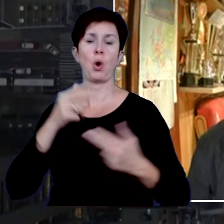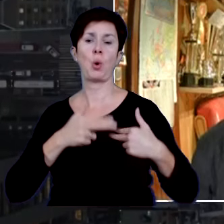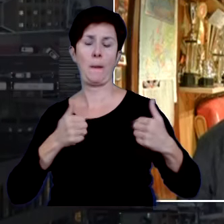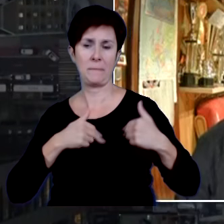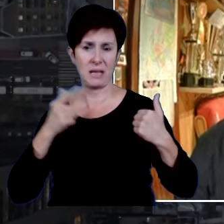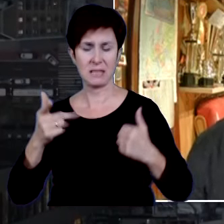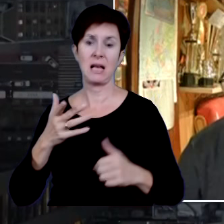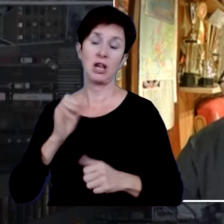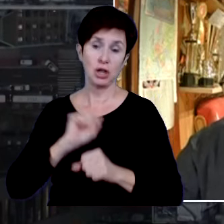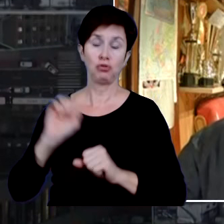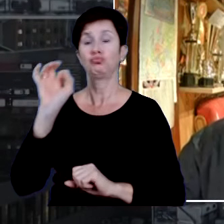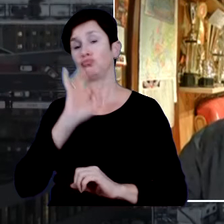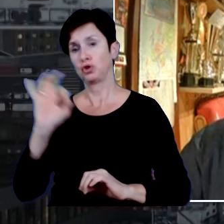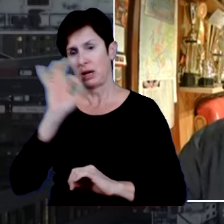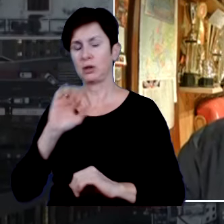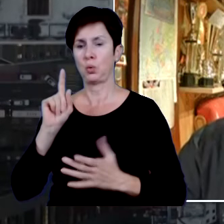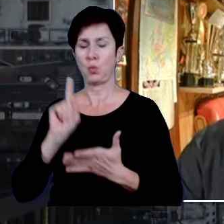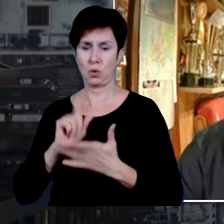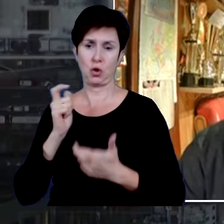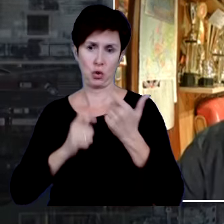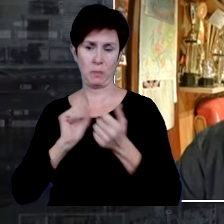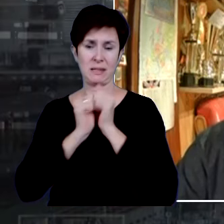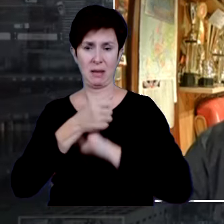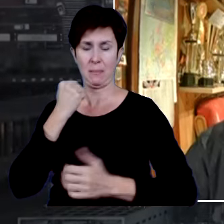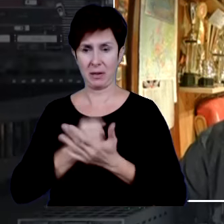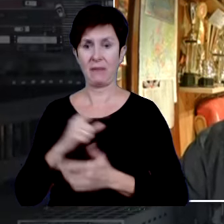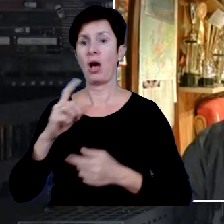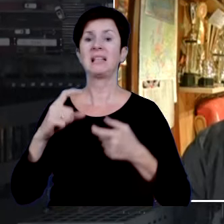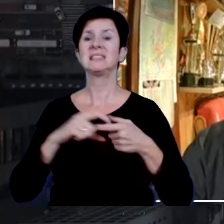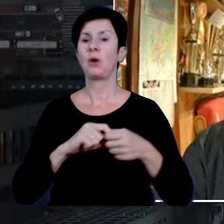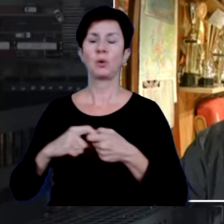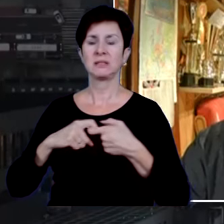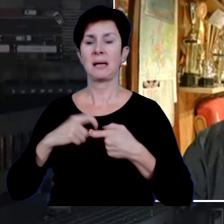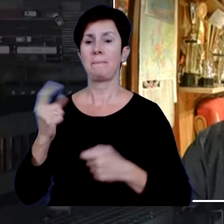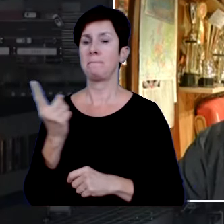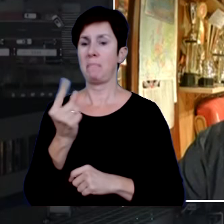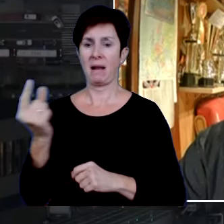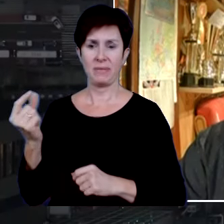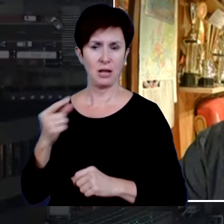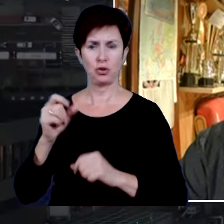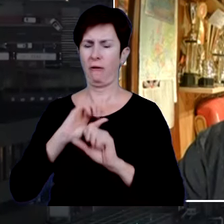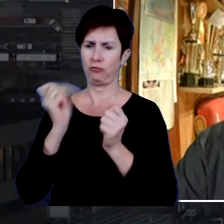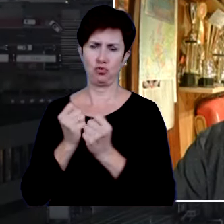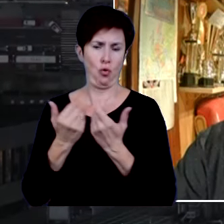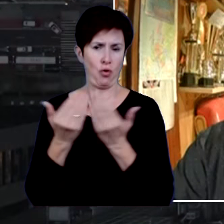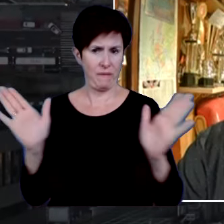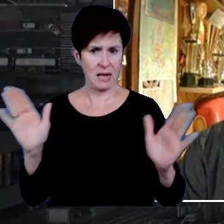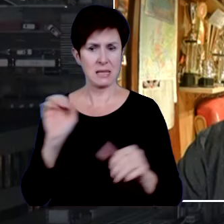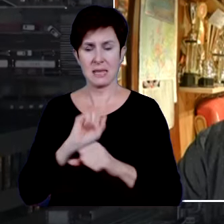wyjdziemy z liberalizacją tego prawa. Jeśli chodzi o związki partnerskie, tutaj wszystko się dzieje otwarcie. Ci,